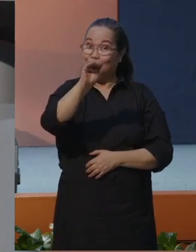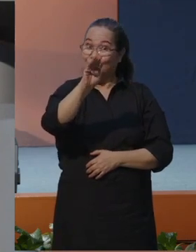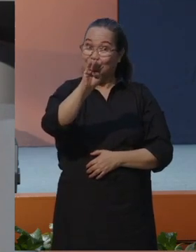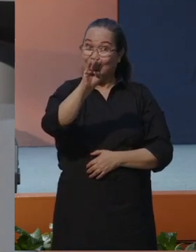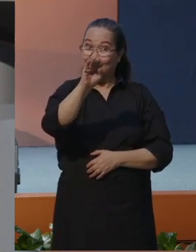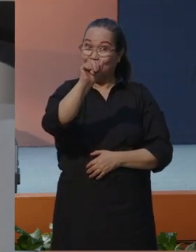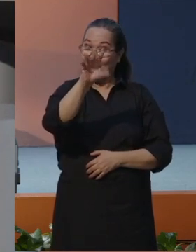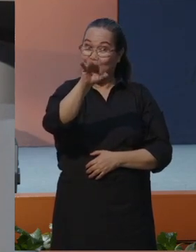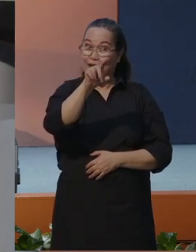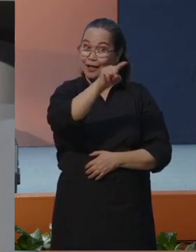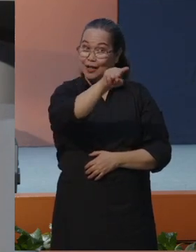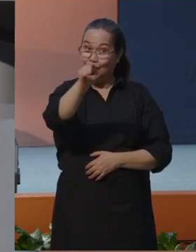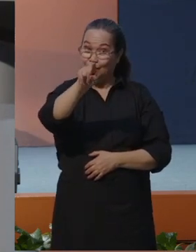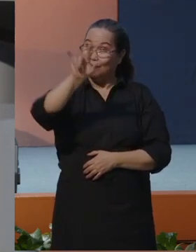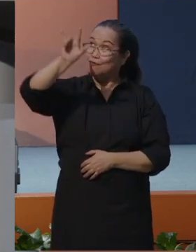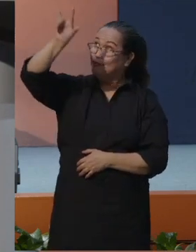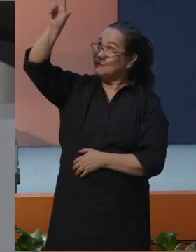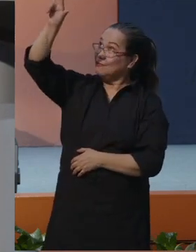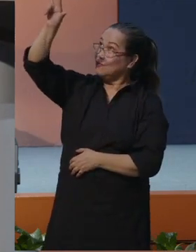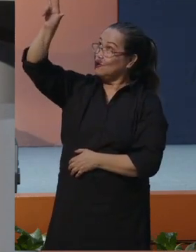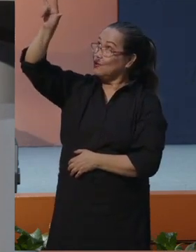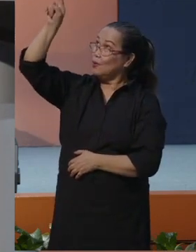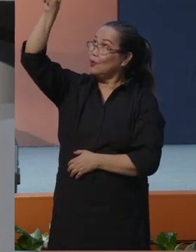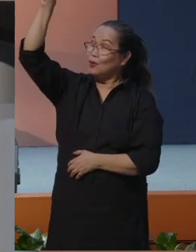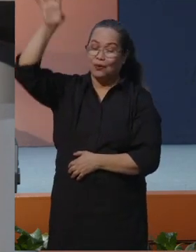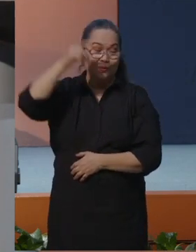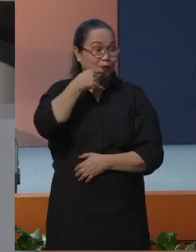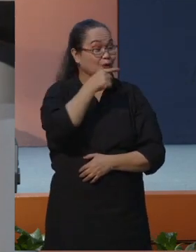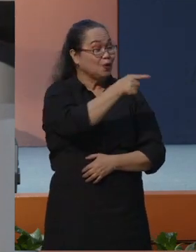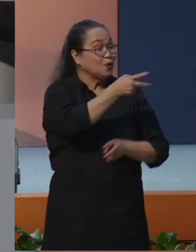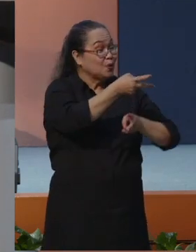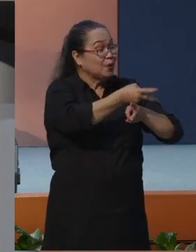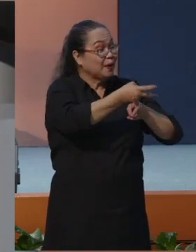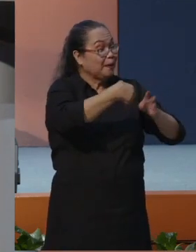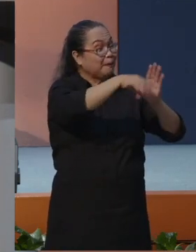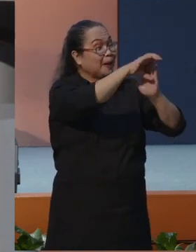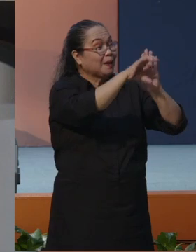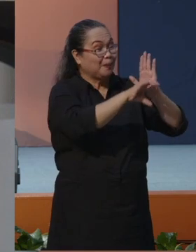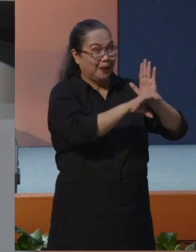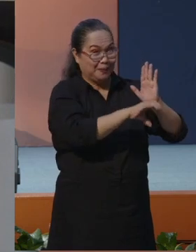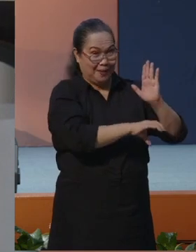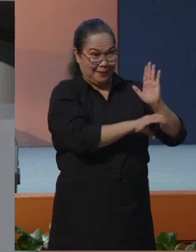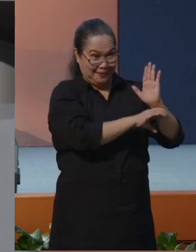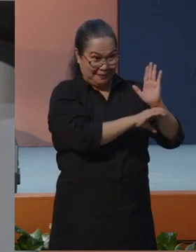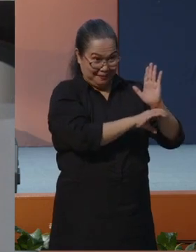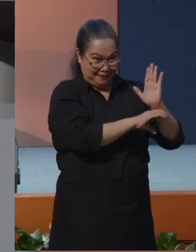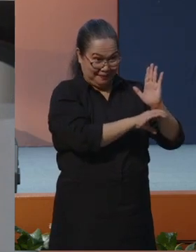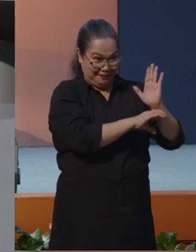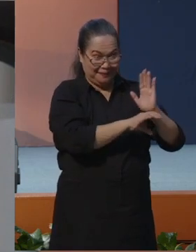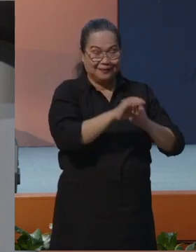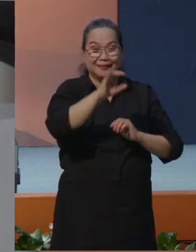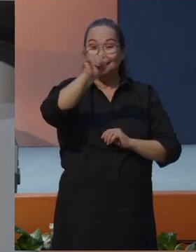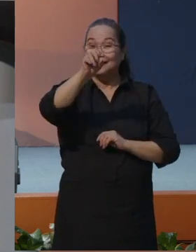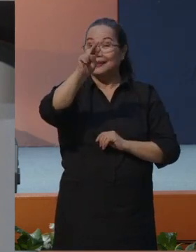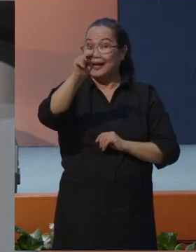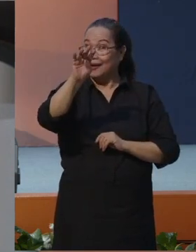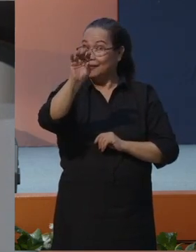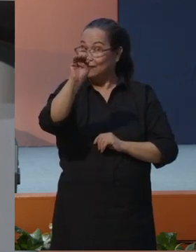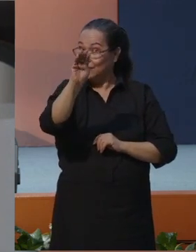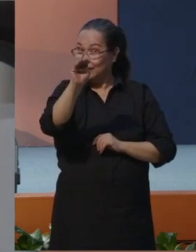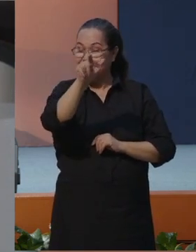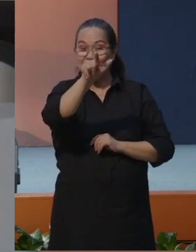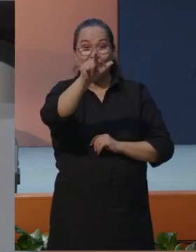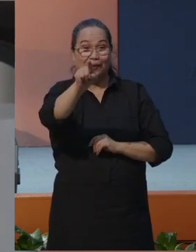love me, you will keep my commandments. John 14:21,